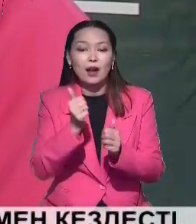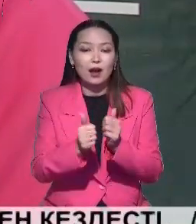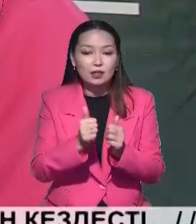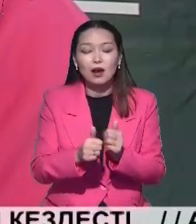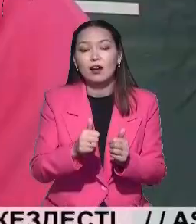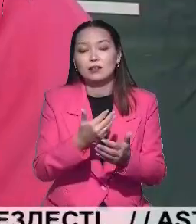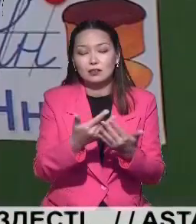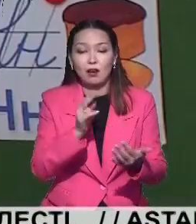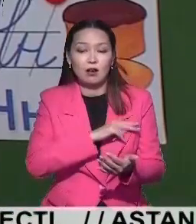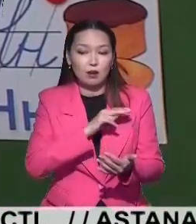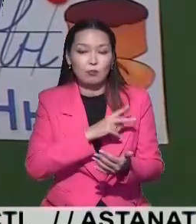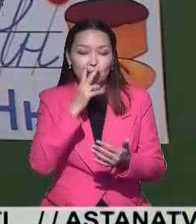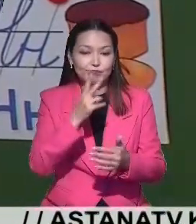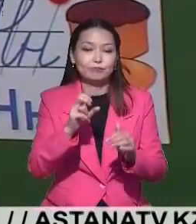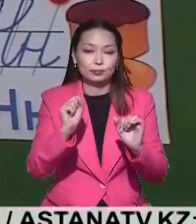кісінің байқауға болады.